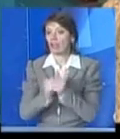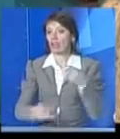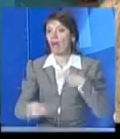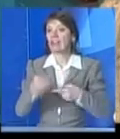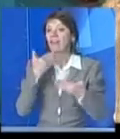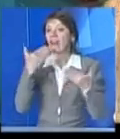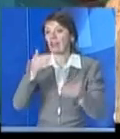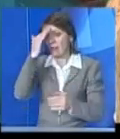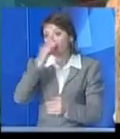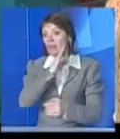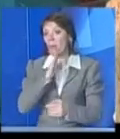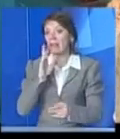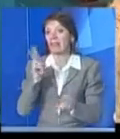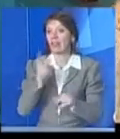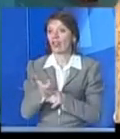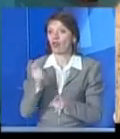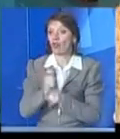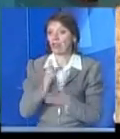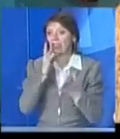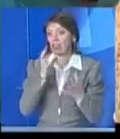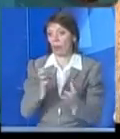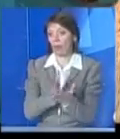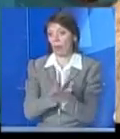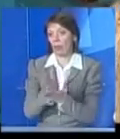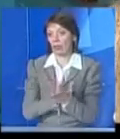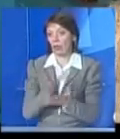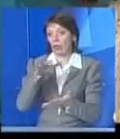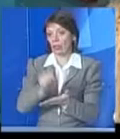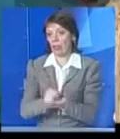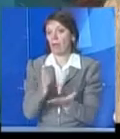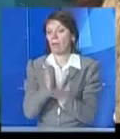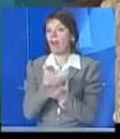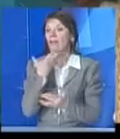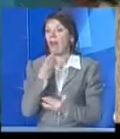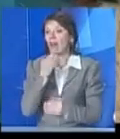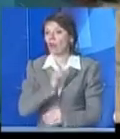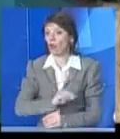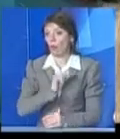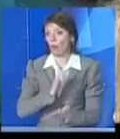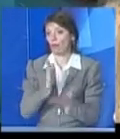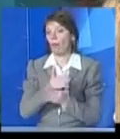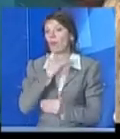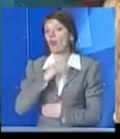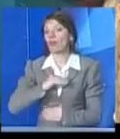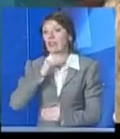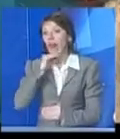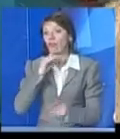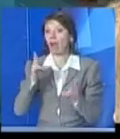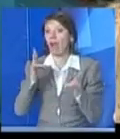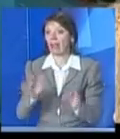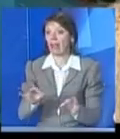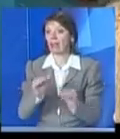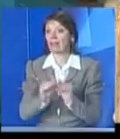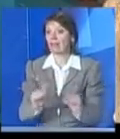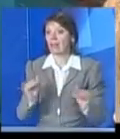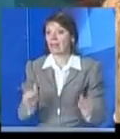які досить серйозні посади займають, мають гарні роботи, мають достаток сім'ї. Але ці сім'ї